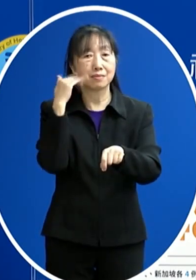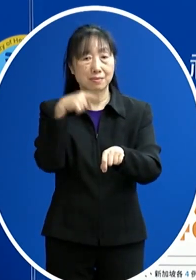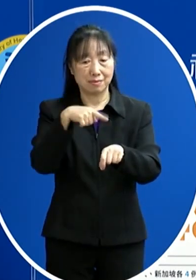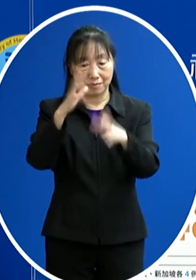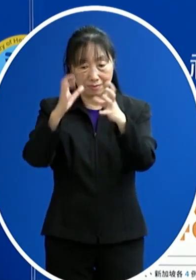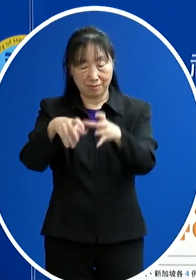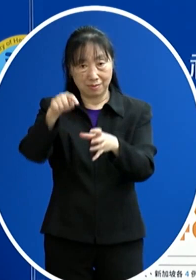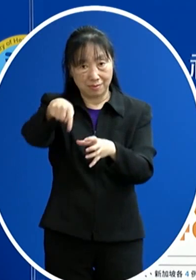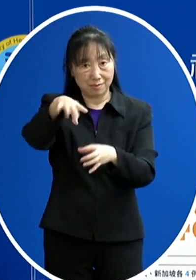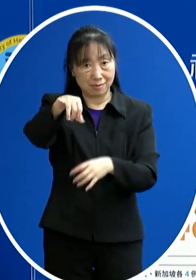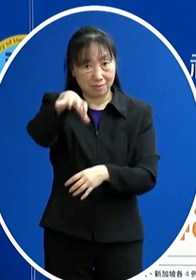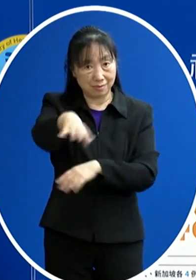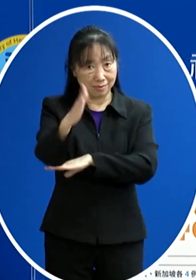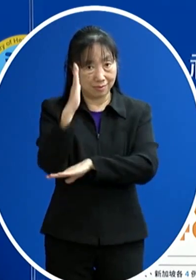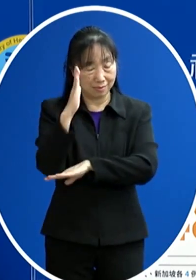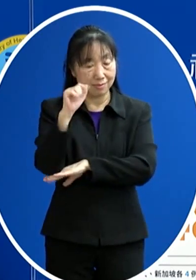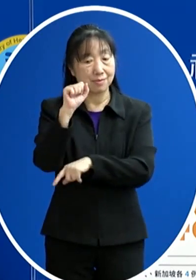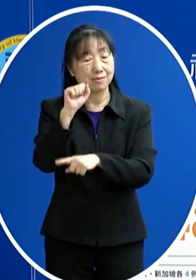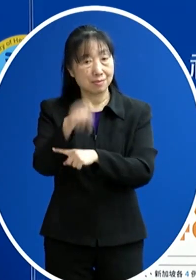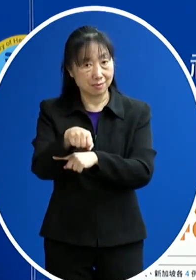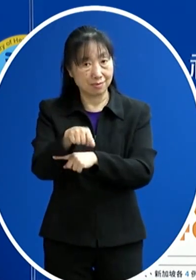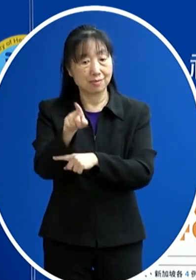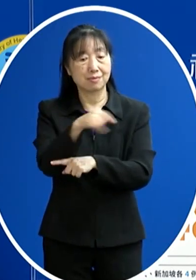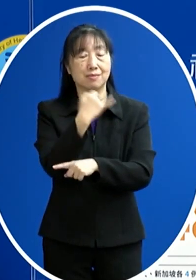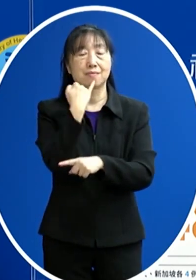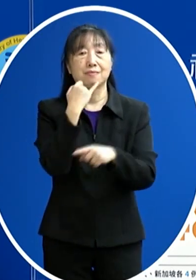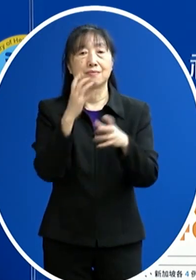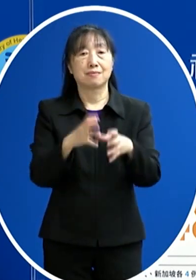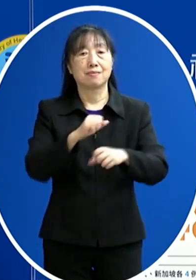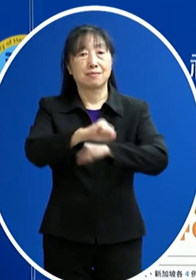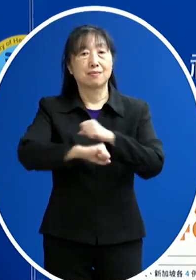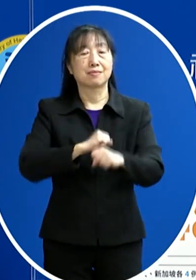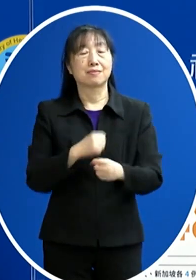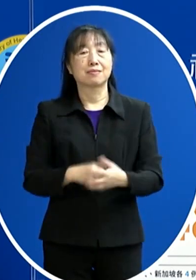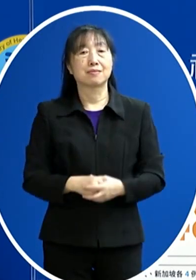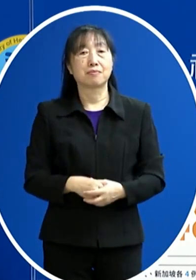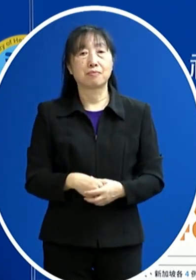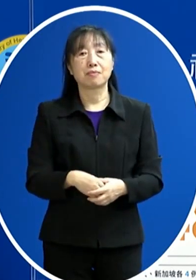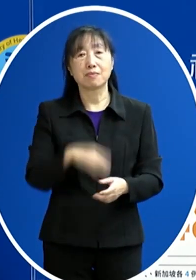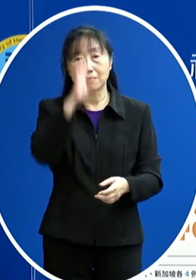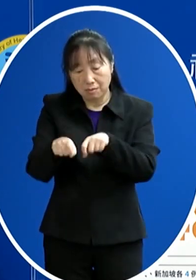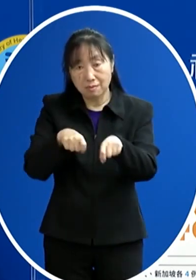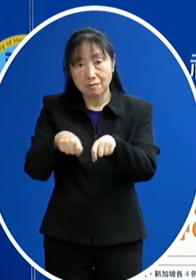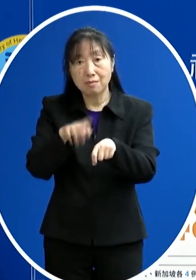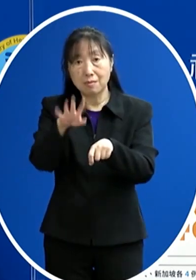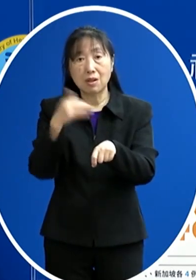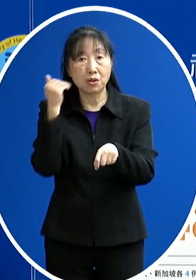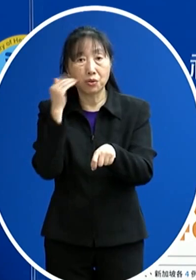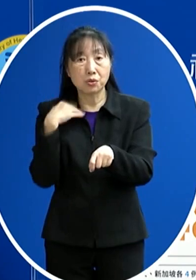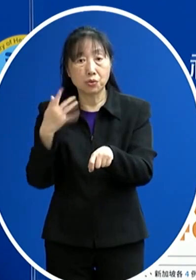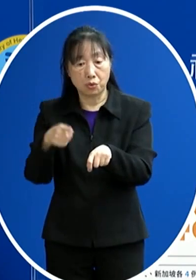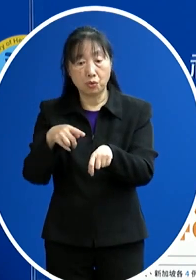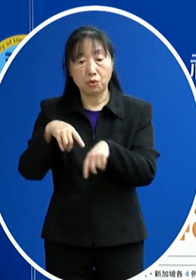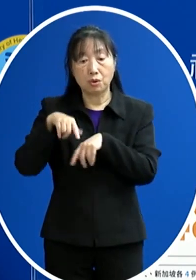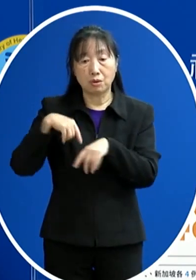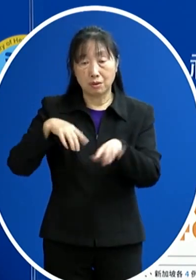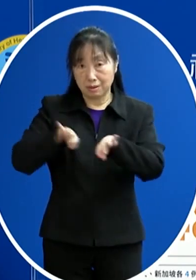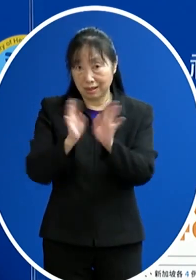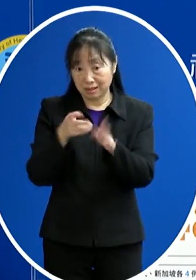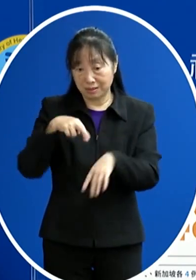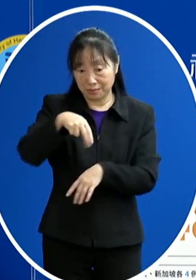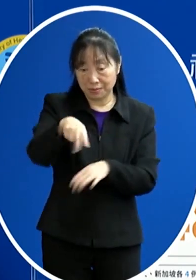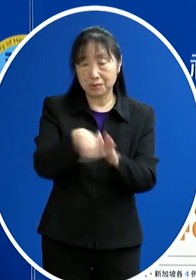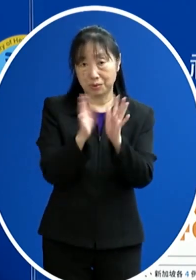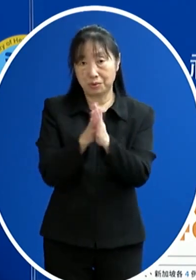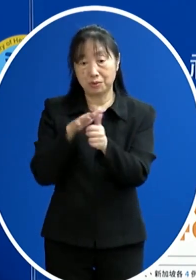地区的地方政府同意后再来办理，这一点请大家一起来配合。另外，民众在点光